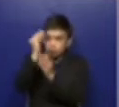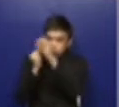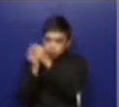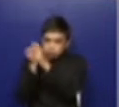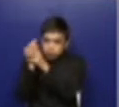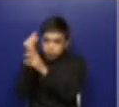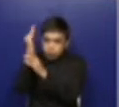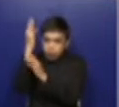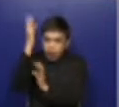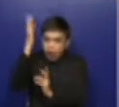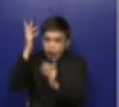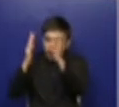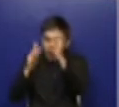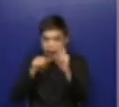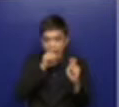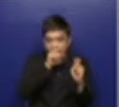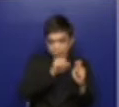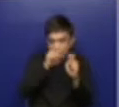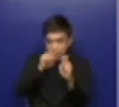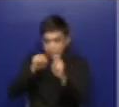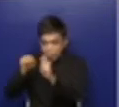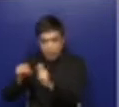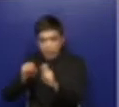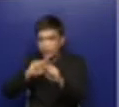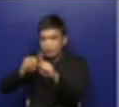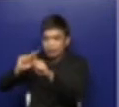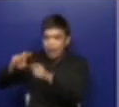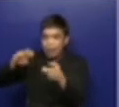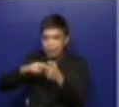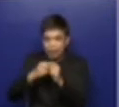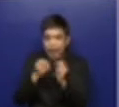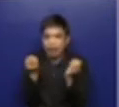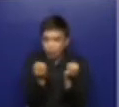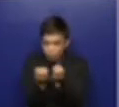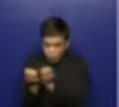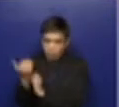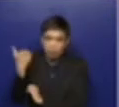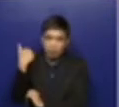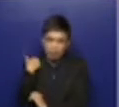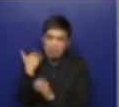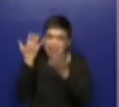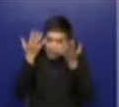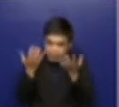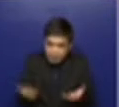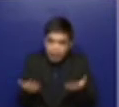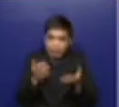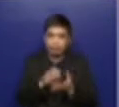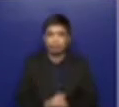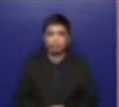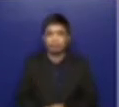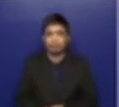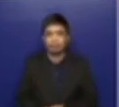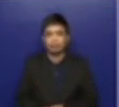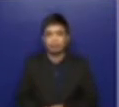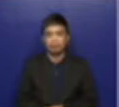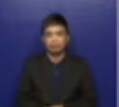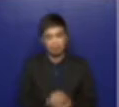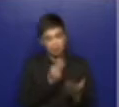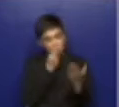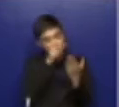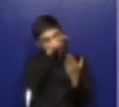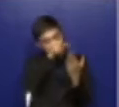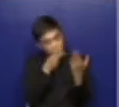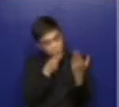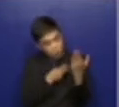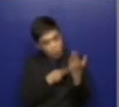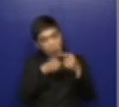พรรณ4-5ตำบลมีปัญหาโพนแก้วมีปัญหายิ่งใหญ่ครับผมมาดูนี่ท่านประธานโครงส